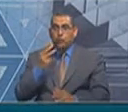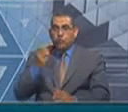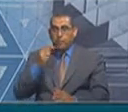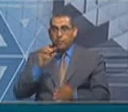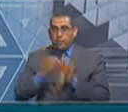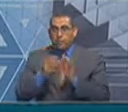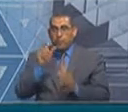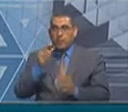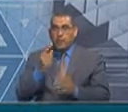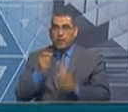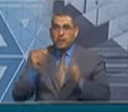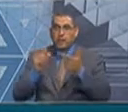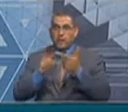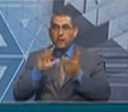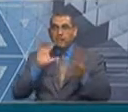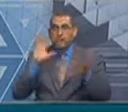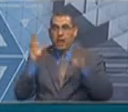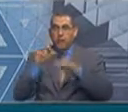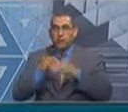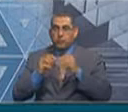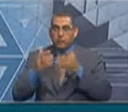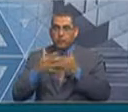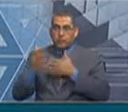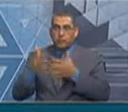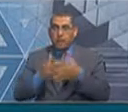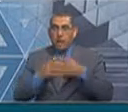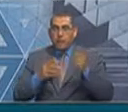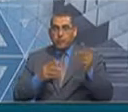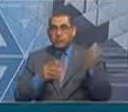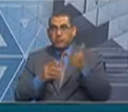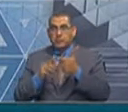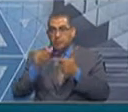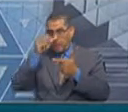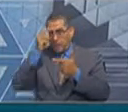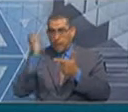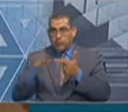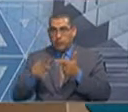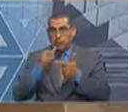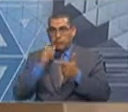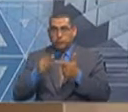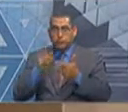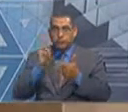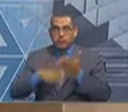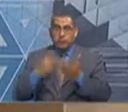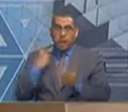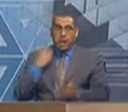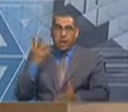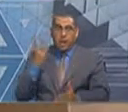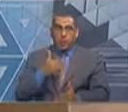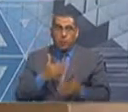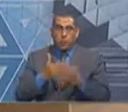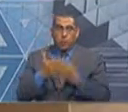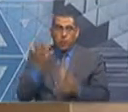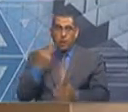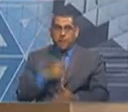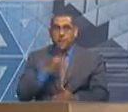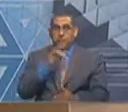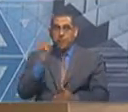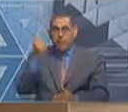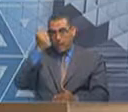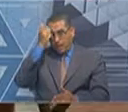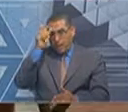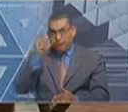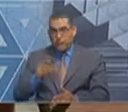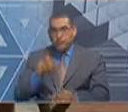ثاني أكثر الدول تضرراً في العالم بعد الولايات المتحدة بكورونا، وتسجل حالياً ما يقرب من 100,000